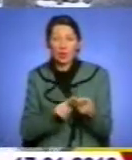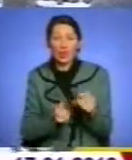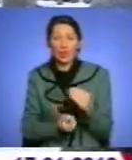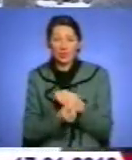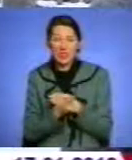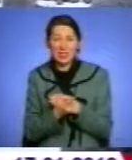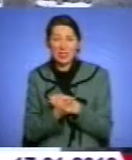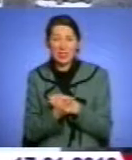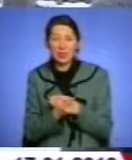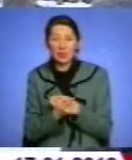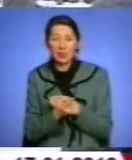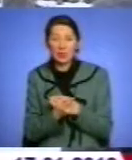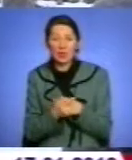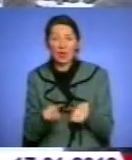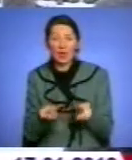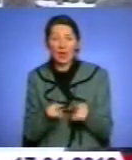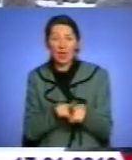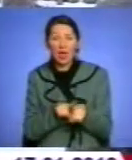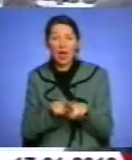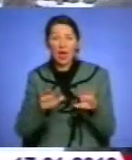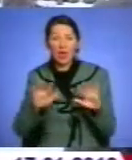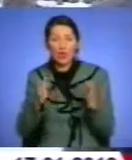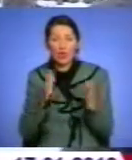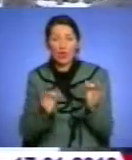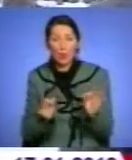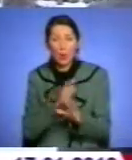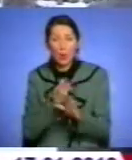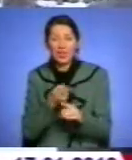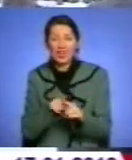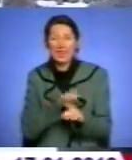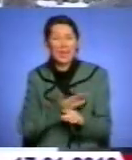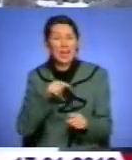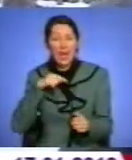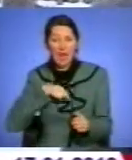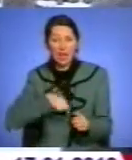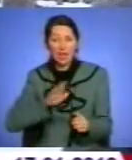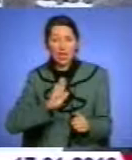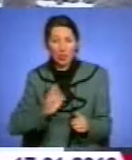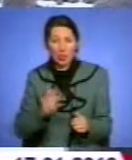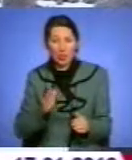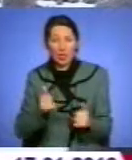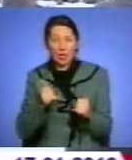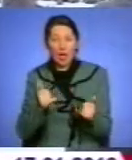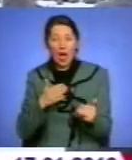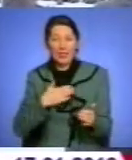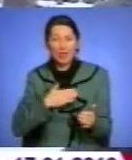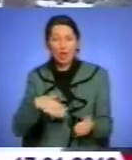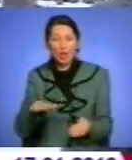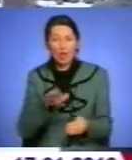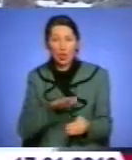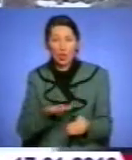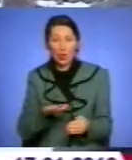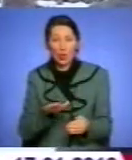виникнення таких явищ погодних, які не характерні були для, скажімо, нашої